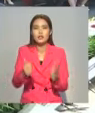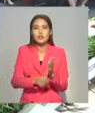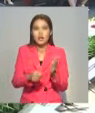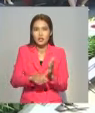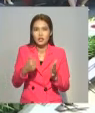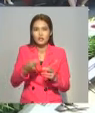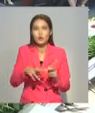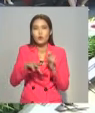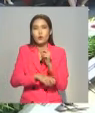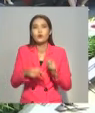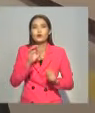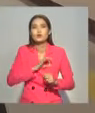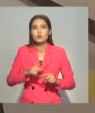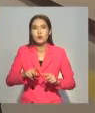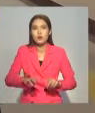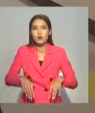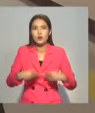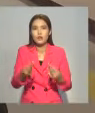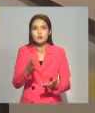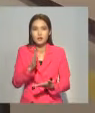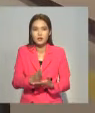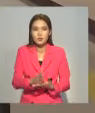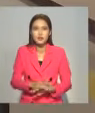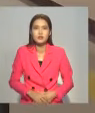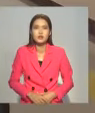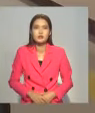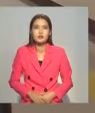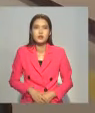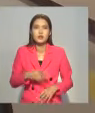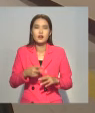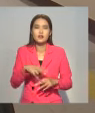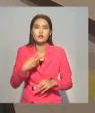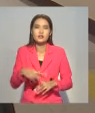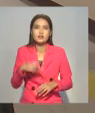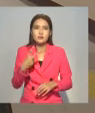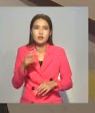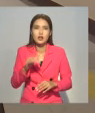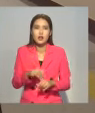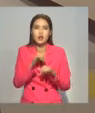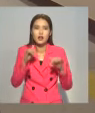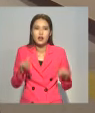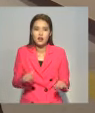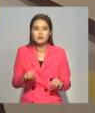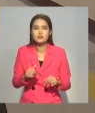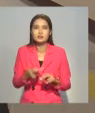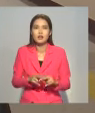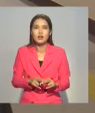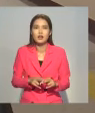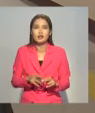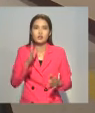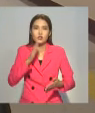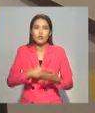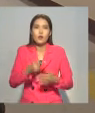соңына дейін қолданысқа беріледі. Облысымызға 22 миллиардтан астам қаражат көлемінде жеке инвестиция тартылып